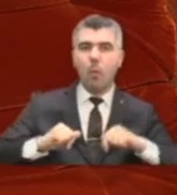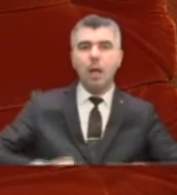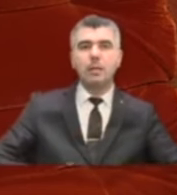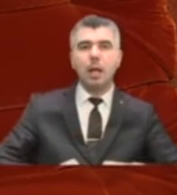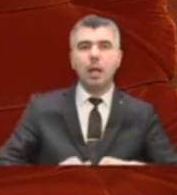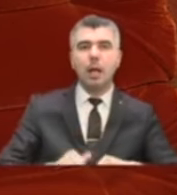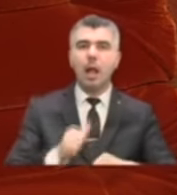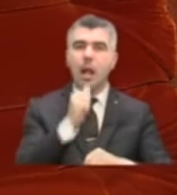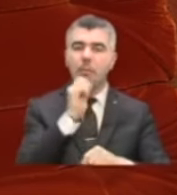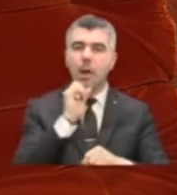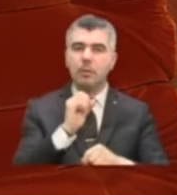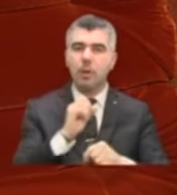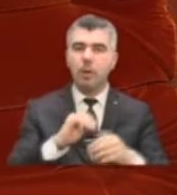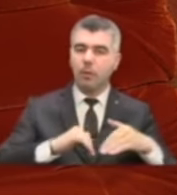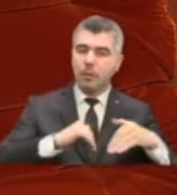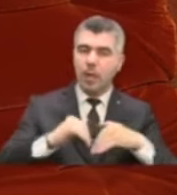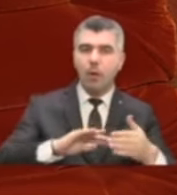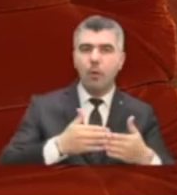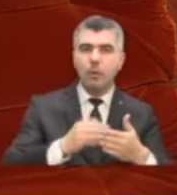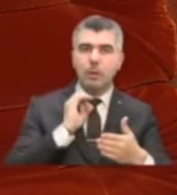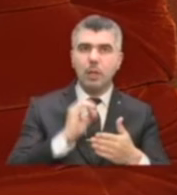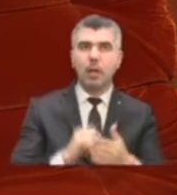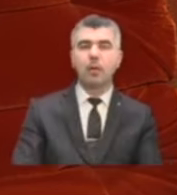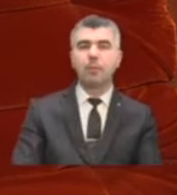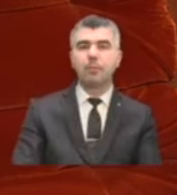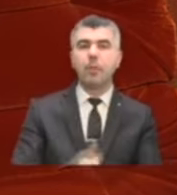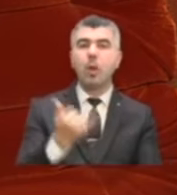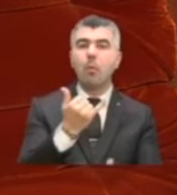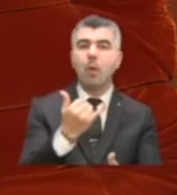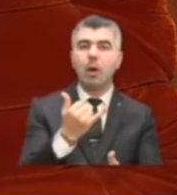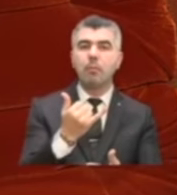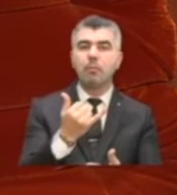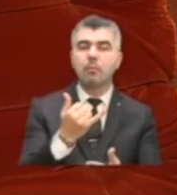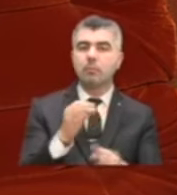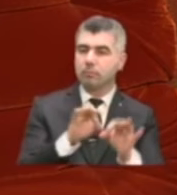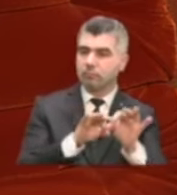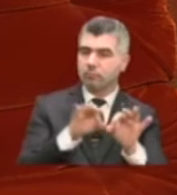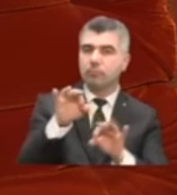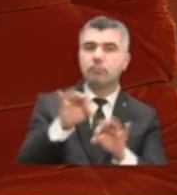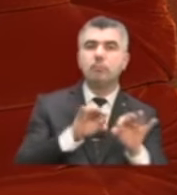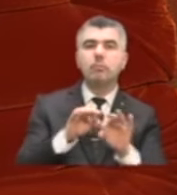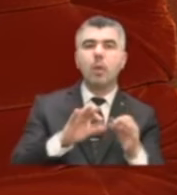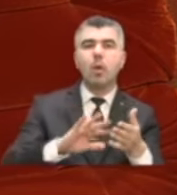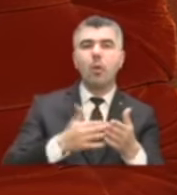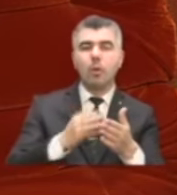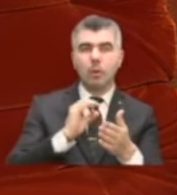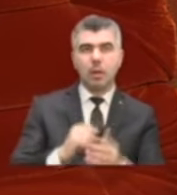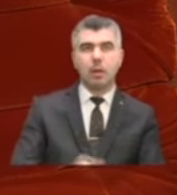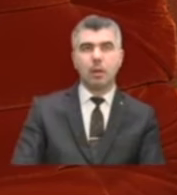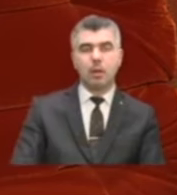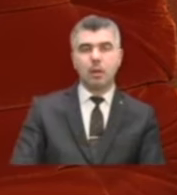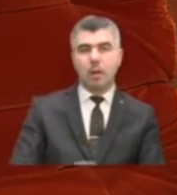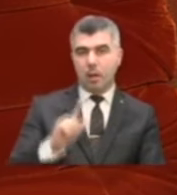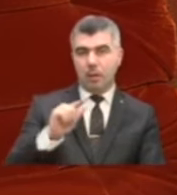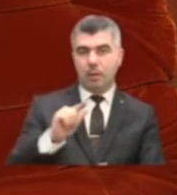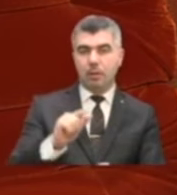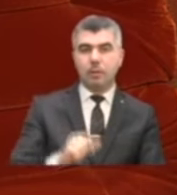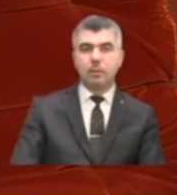باش نعقلنوا لاجل عقلنه التخطيط ديال البنيه التحتيه بما فيها طبعا بنيات